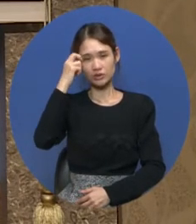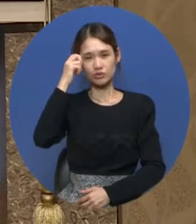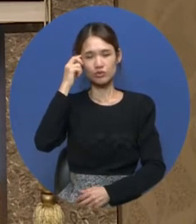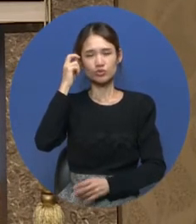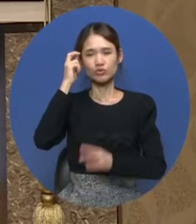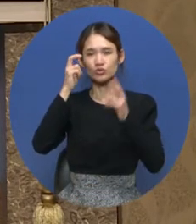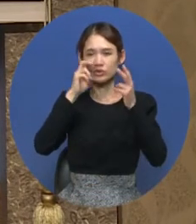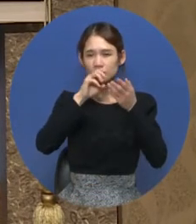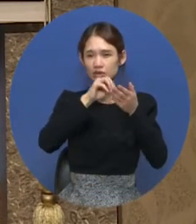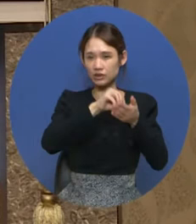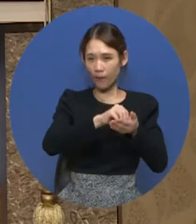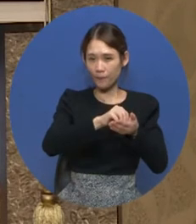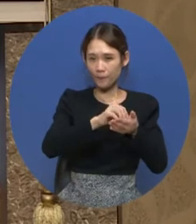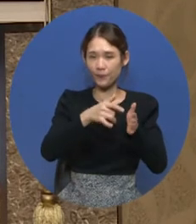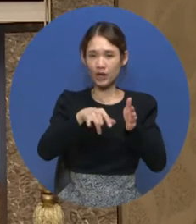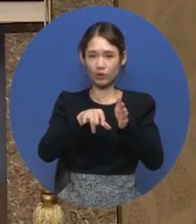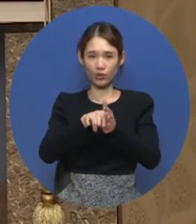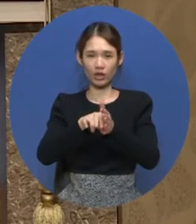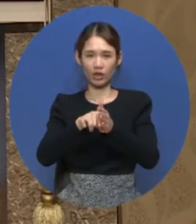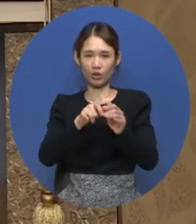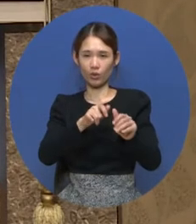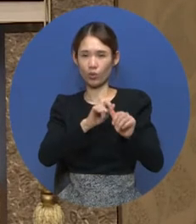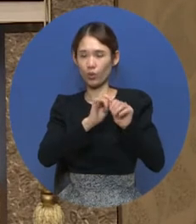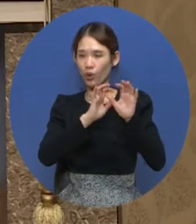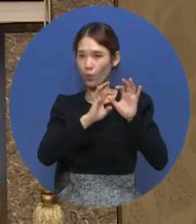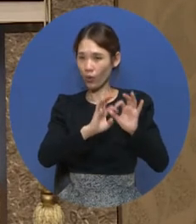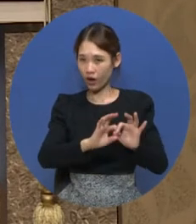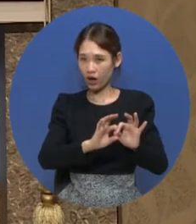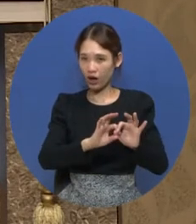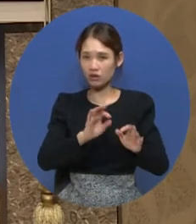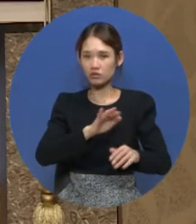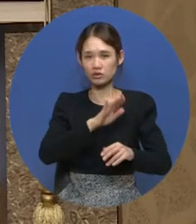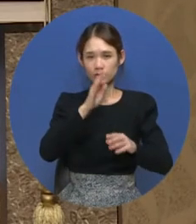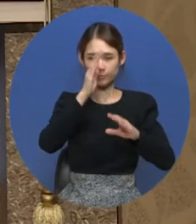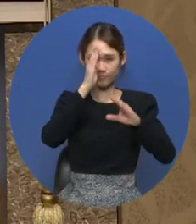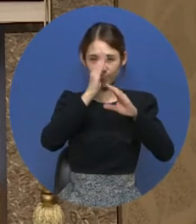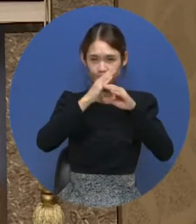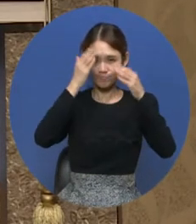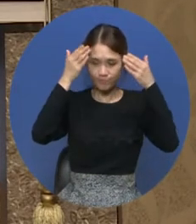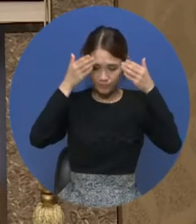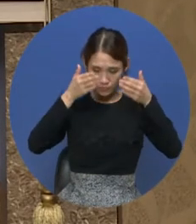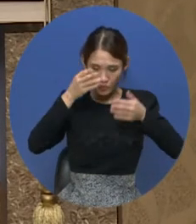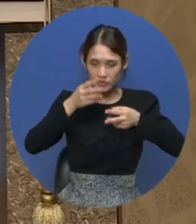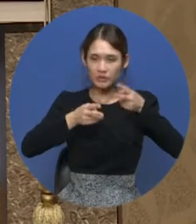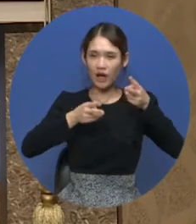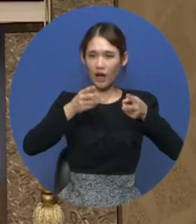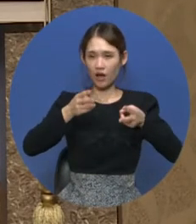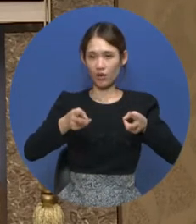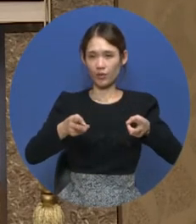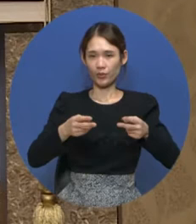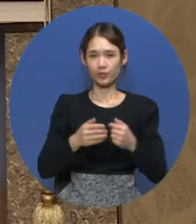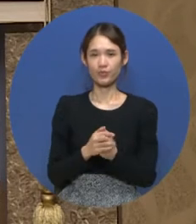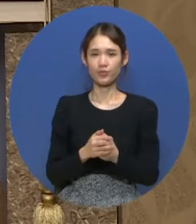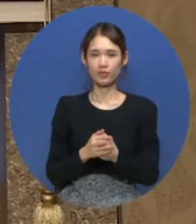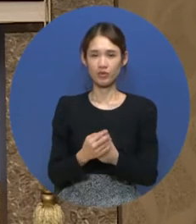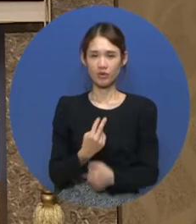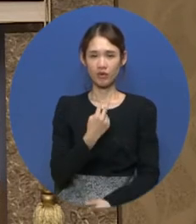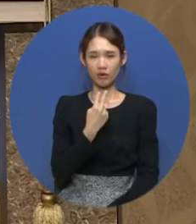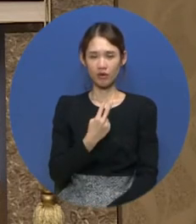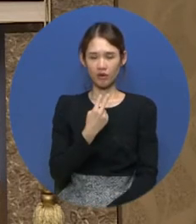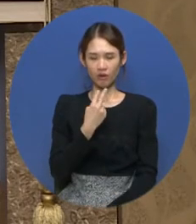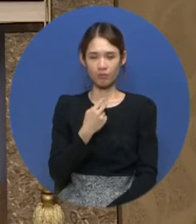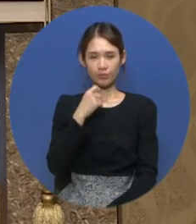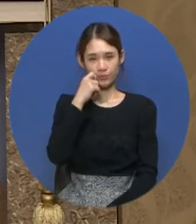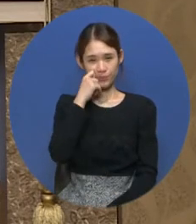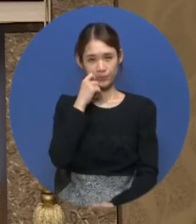고용 등에 대한 부분도 우리가 지금 그 사업 중점 사업으로 생각을 하고 있고요 어 호흡을 못하기 때 밖으로